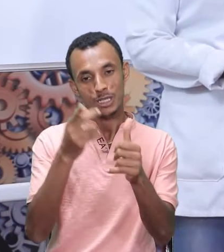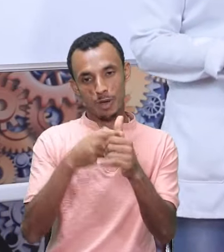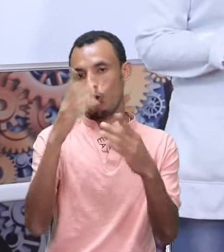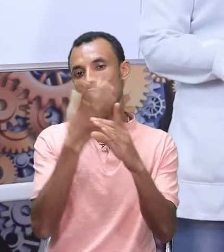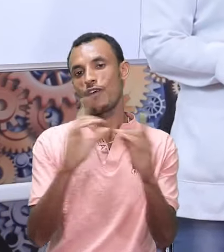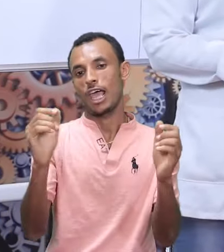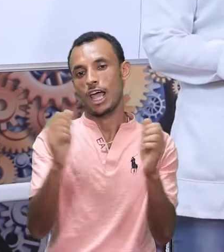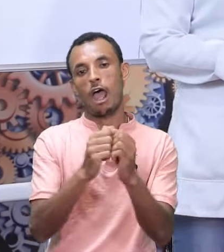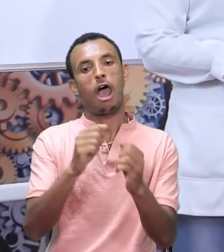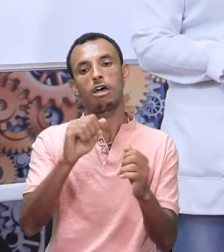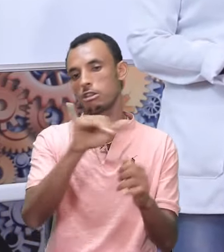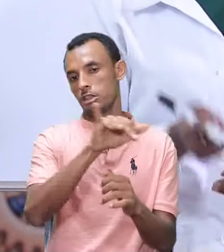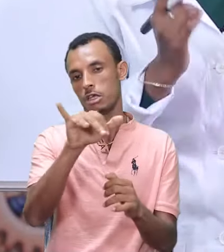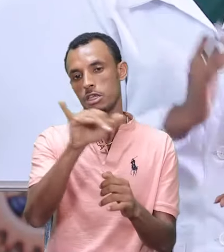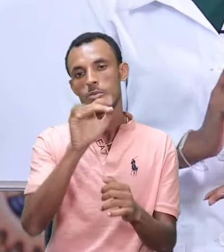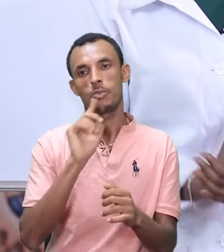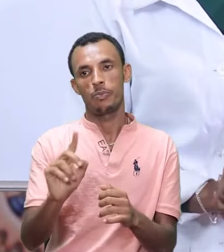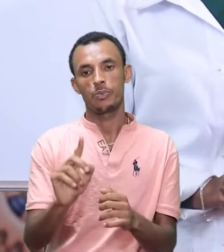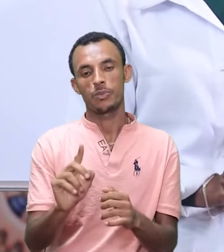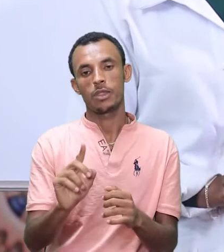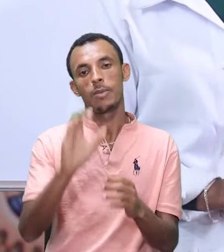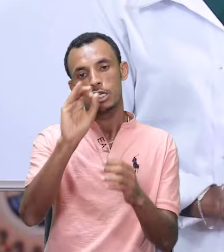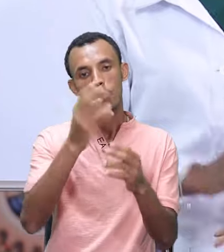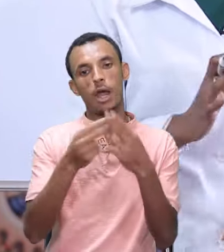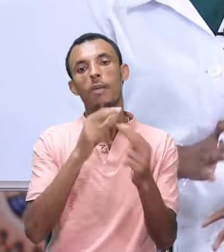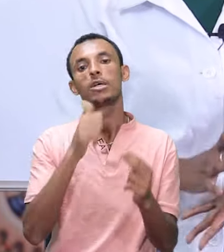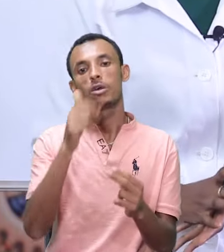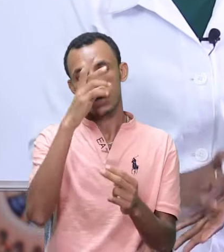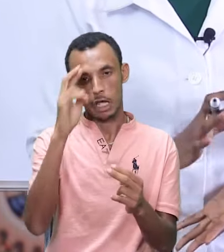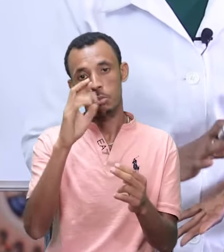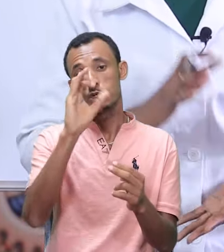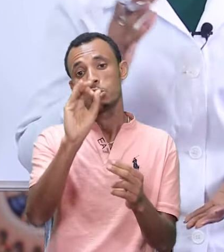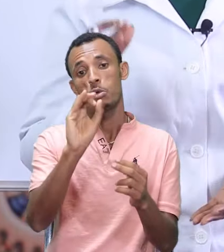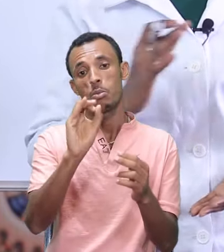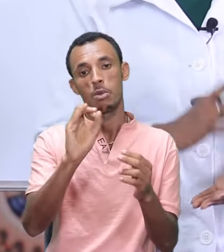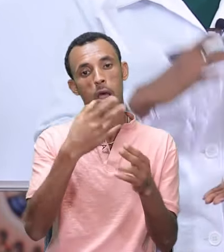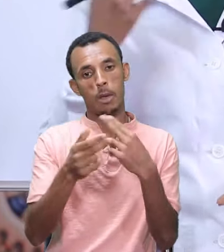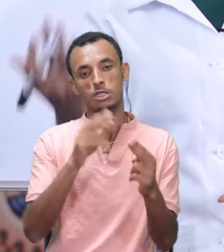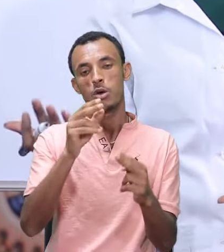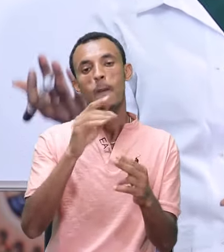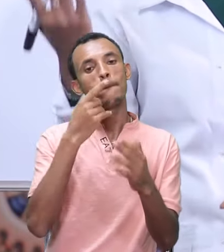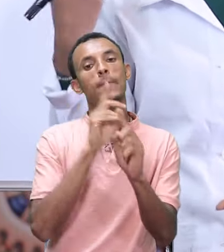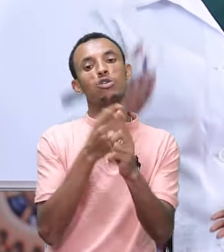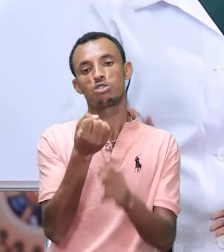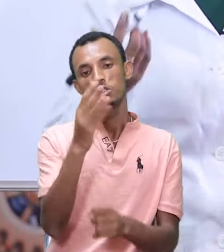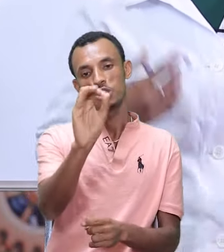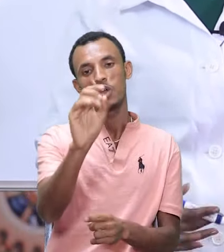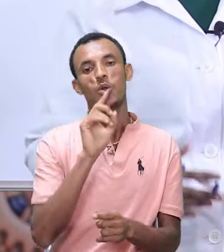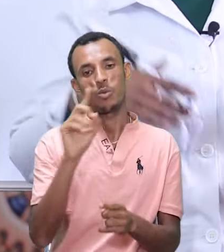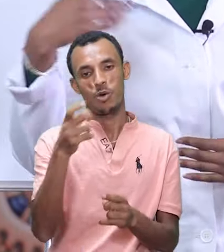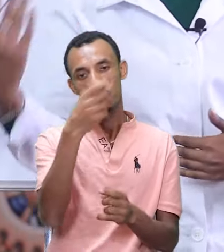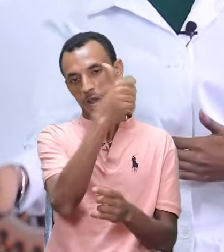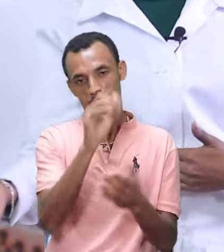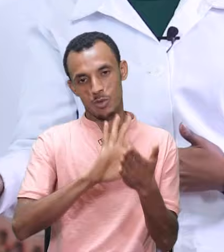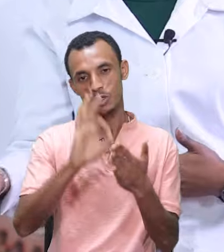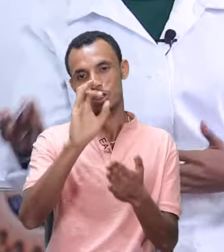ክፍልፋይ ጋር ተመጣጣኝ የሆነ ነው በዜሮ ማናባዛው ለምንድነው በዜሮ ቢባዛም መልሳችን ለውጣን ለምን ዜሮ ነው የሚመጣብን ማንኛውም ቁጥር በዜሮ